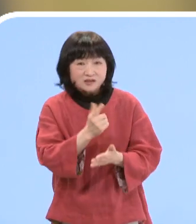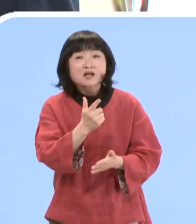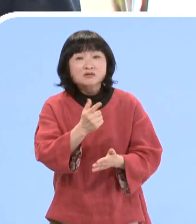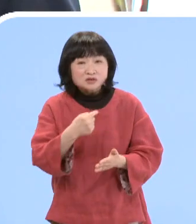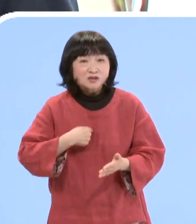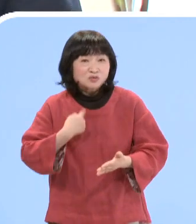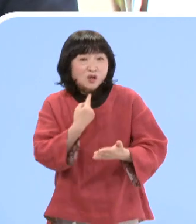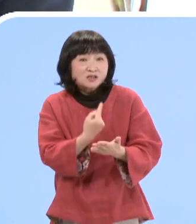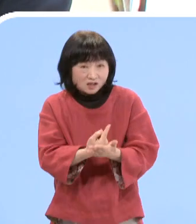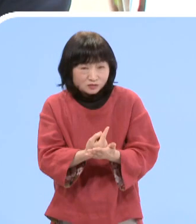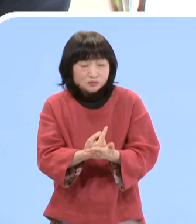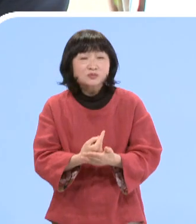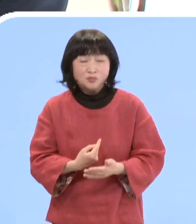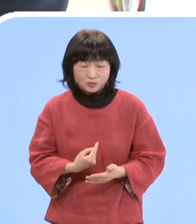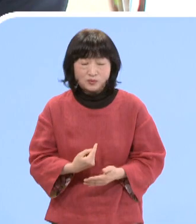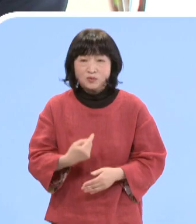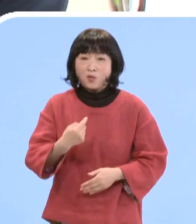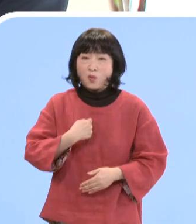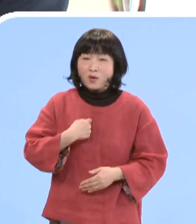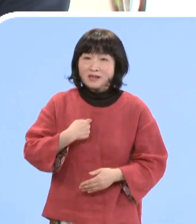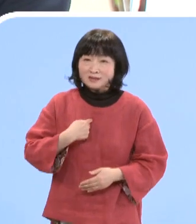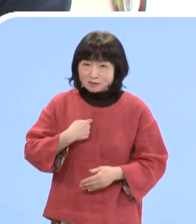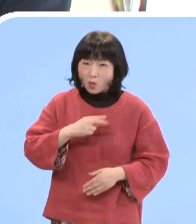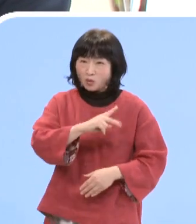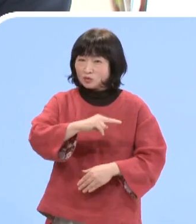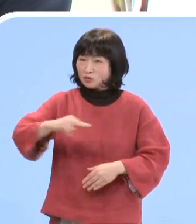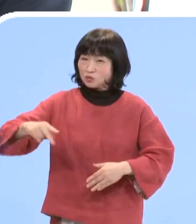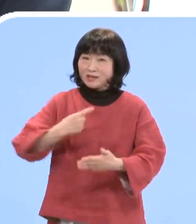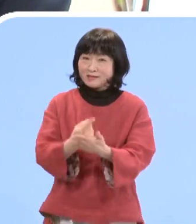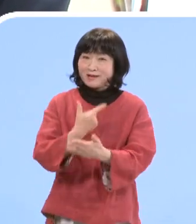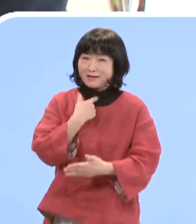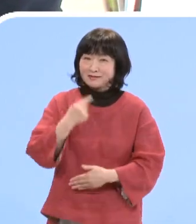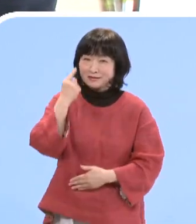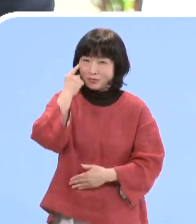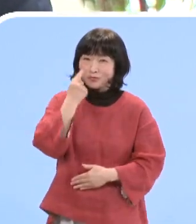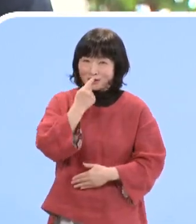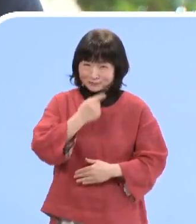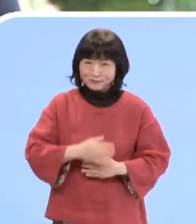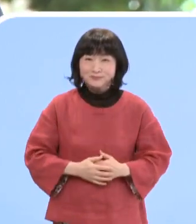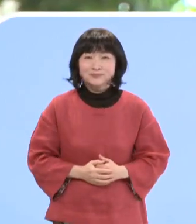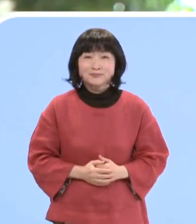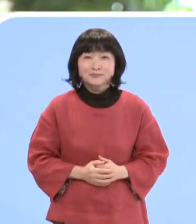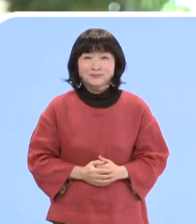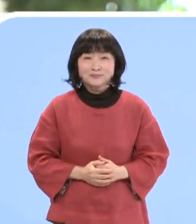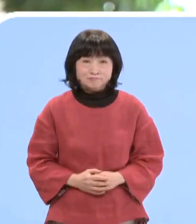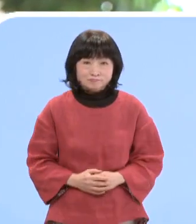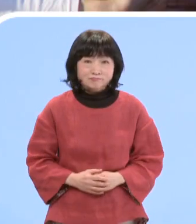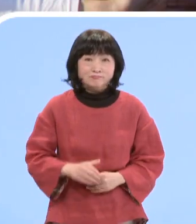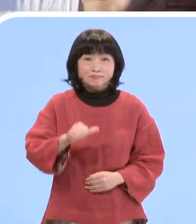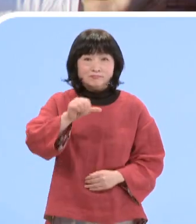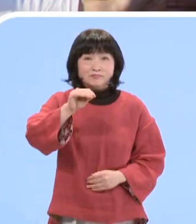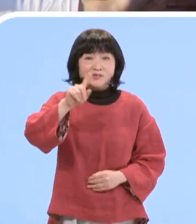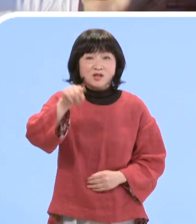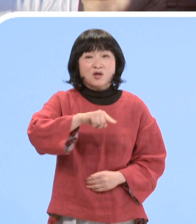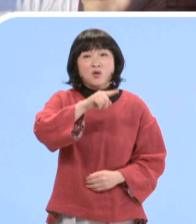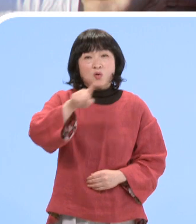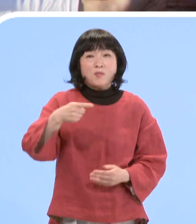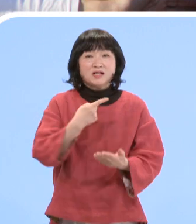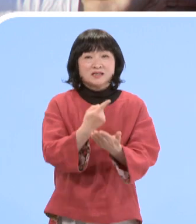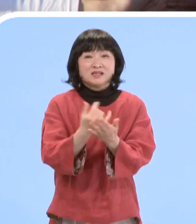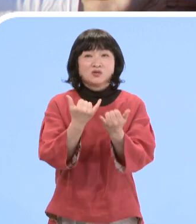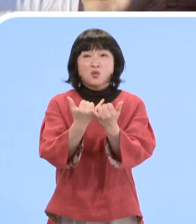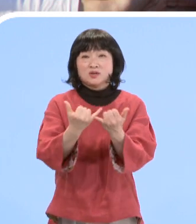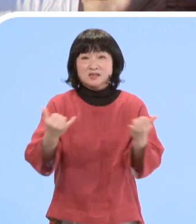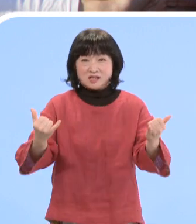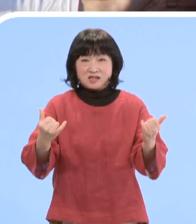する、はい、私もあの水泳で参加したいなと思ってるんですが、 そうなんですね、 あの5万人の参加者を、はい、あ